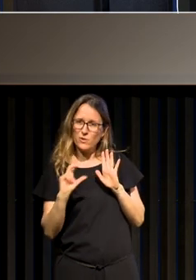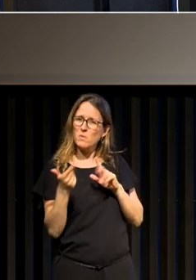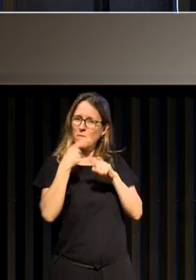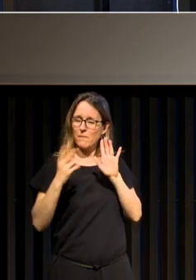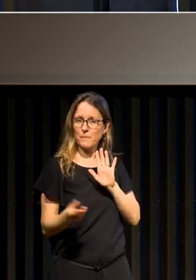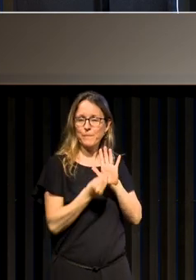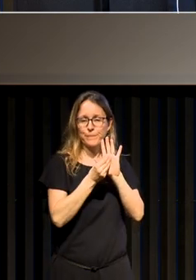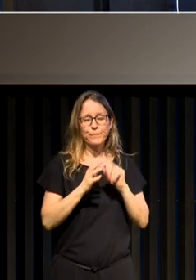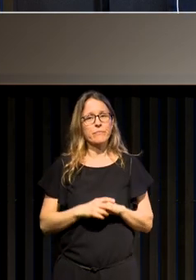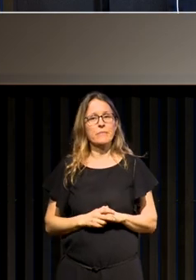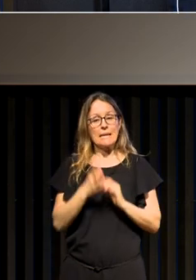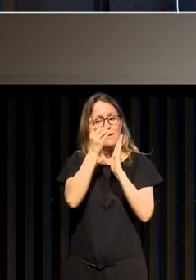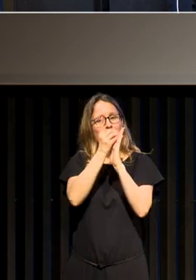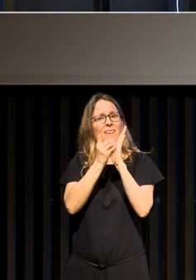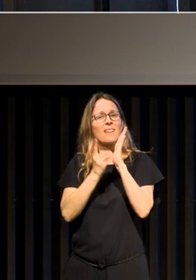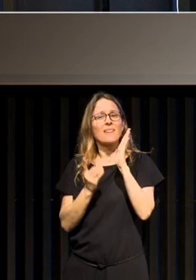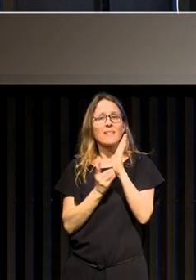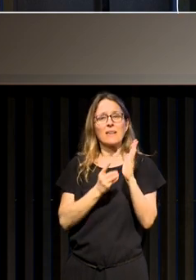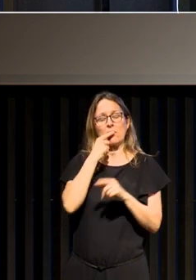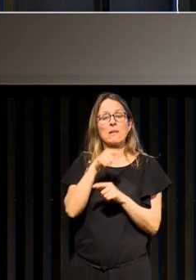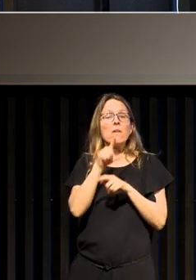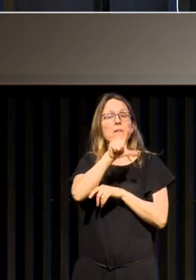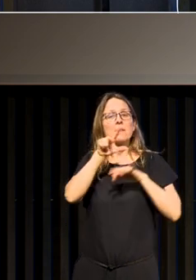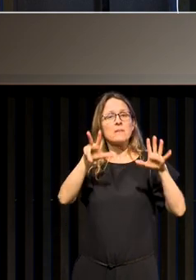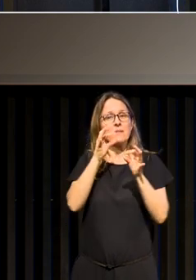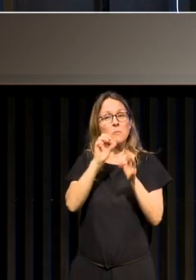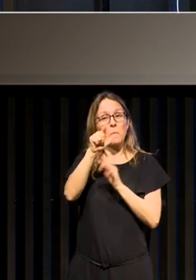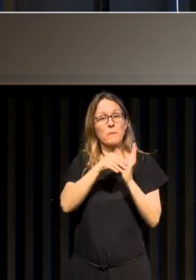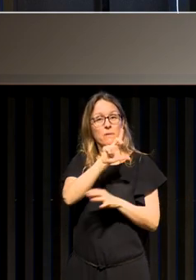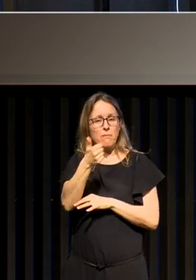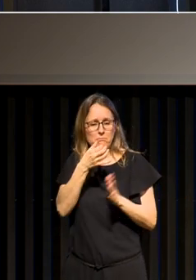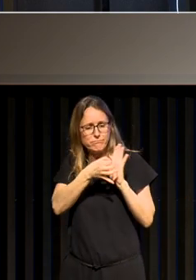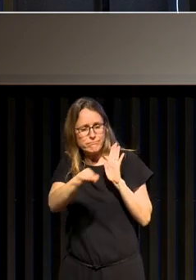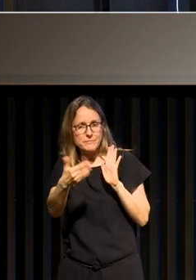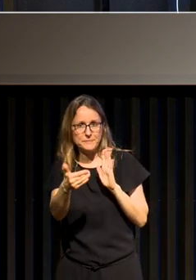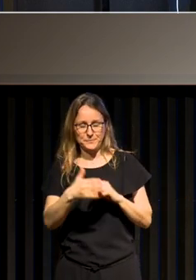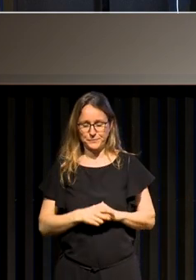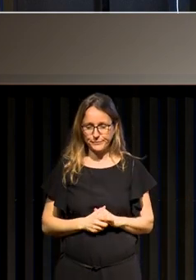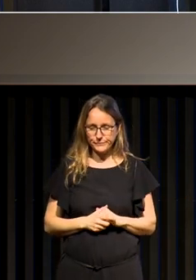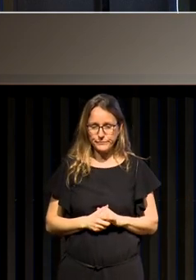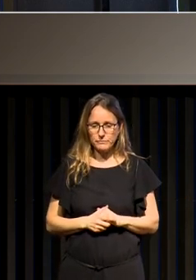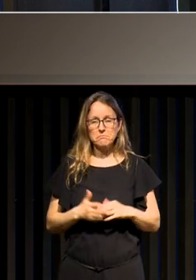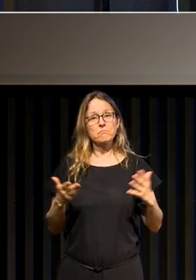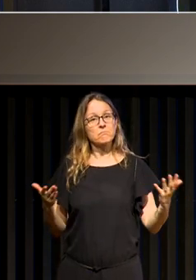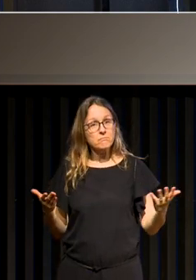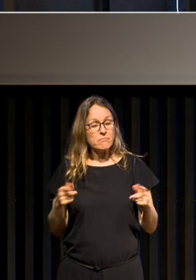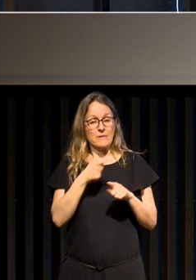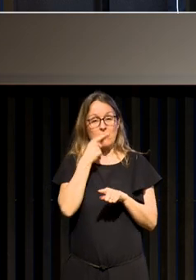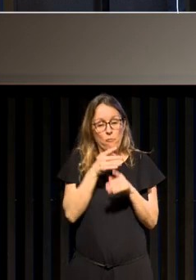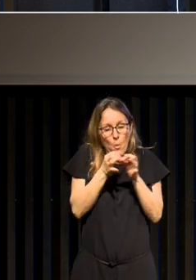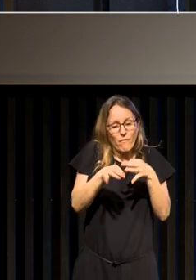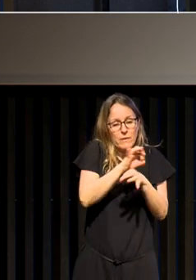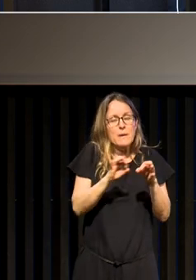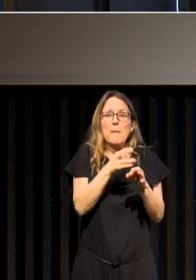que nous dit le décret du 28 septembre 2021 ? Eh bien, qu'on ne peut réaliser un prélèvement